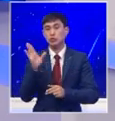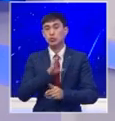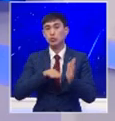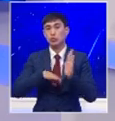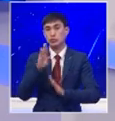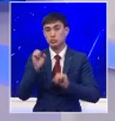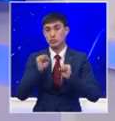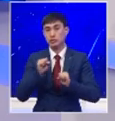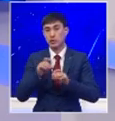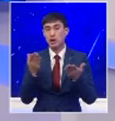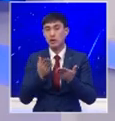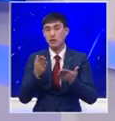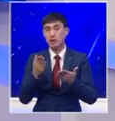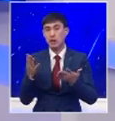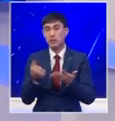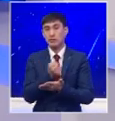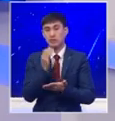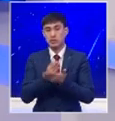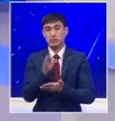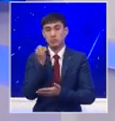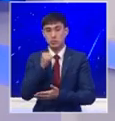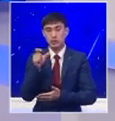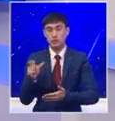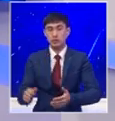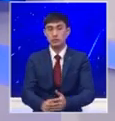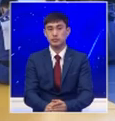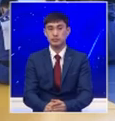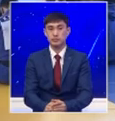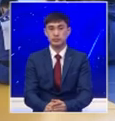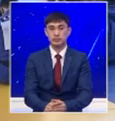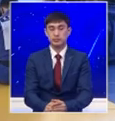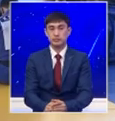стал лучшим спортсменом и какие привилегии у победителей.